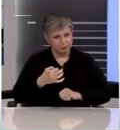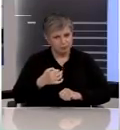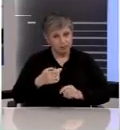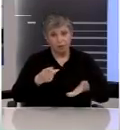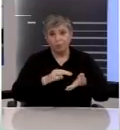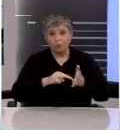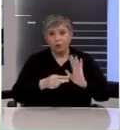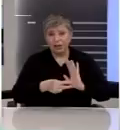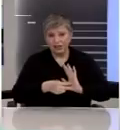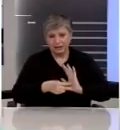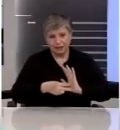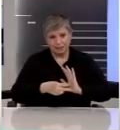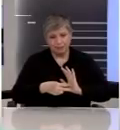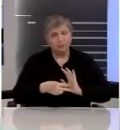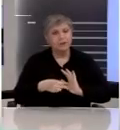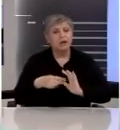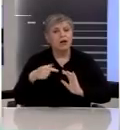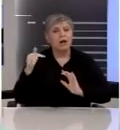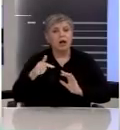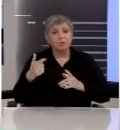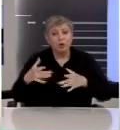μια ελληνική εταιρεία,